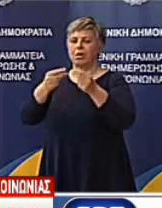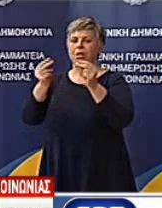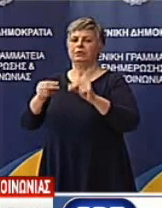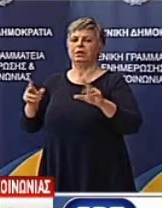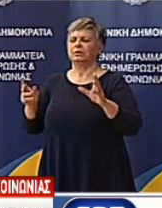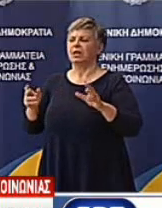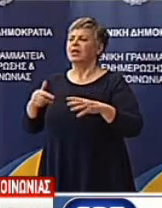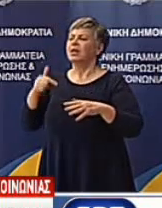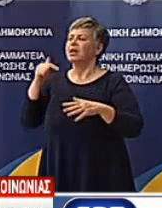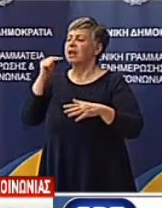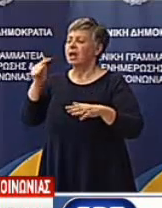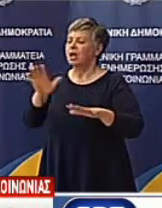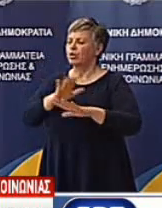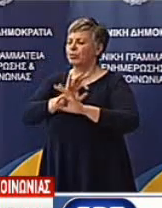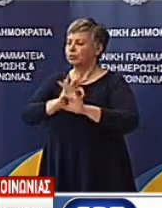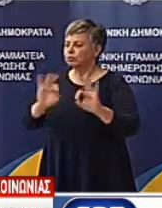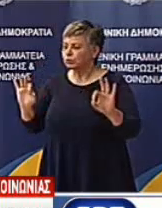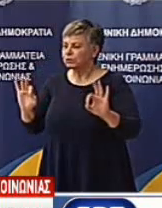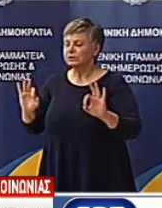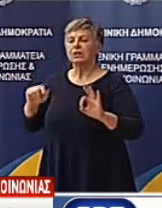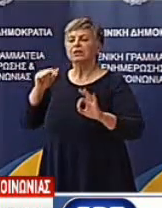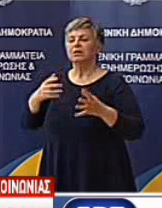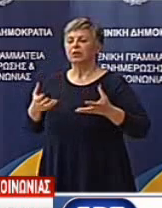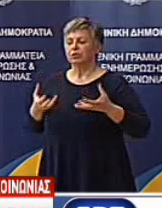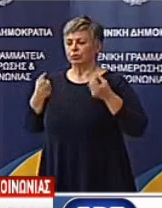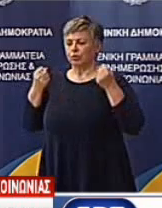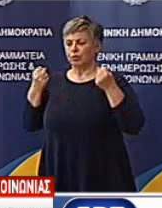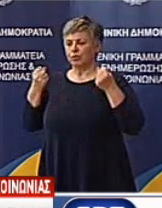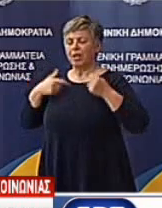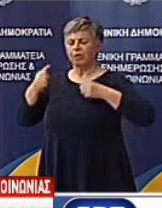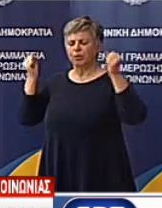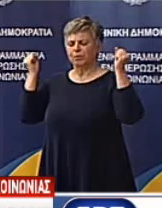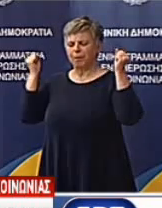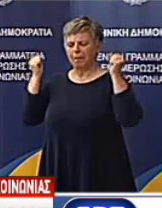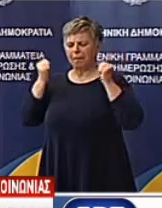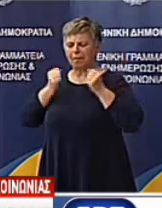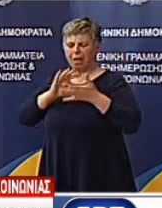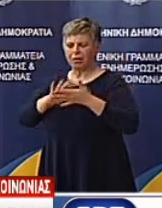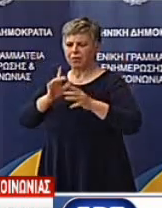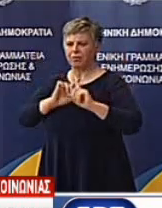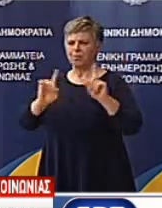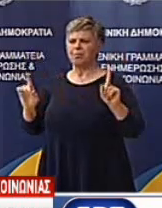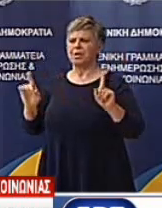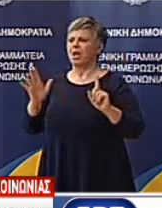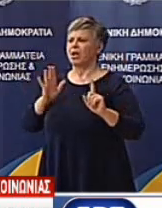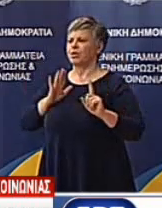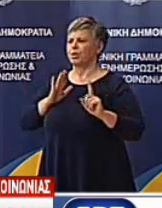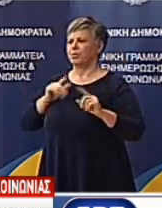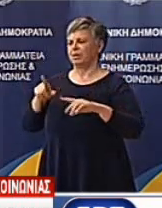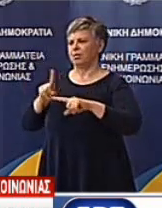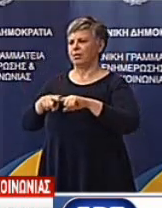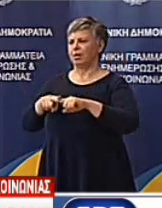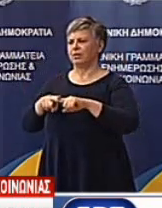βγούμε από την κρίση με το λαό όρθιο. Και για να βγούμε με το λαό όρθιο, μετά από 3 χρόνια, όχι μόνο πρέπει